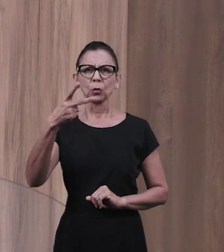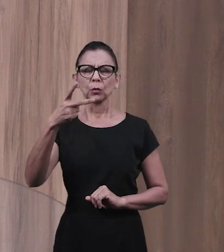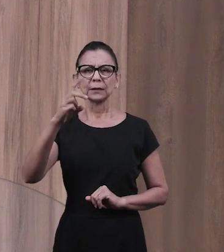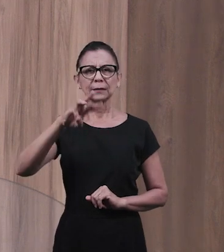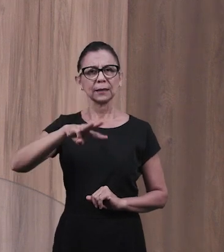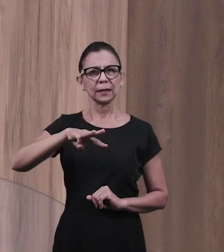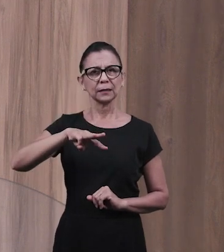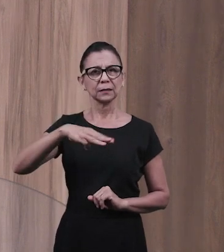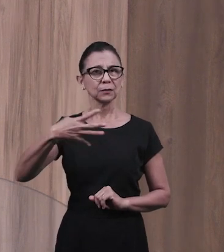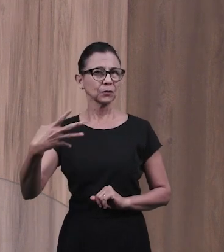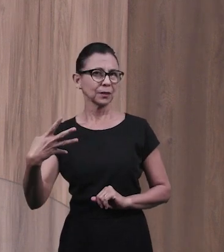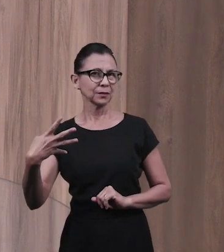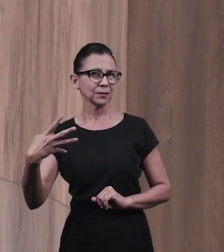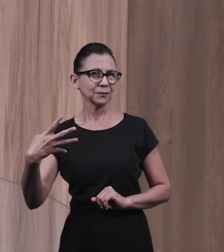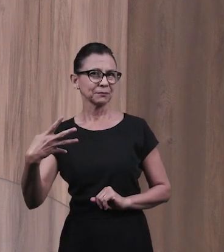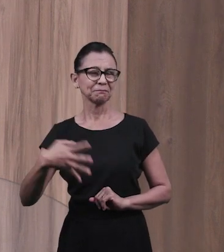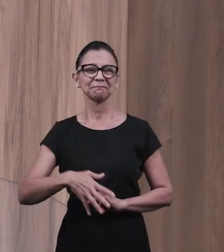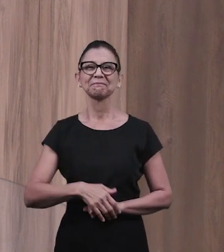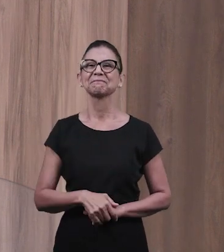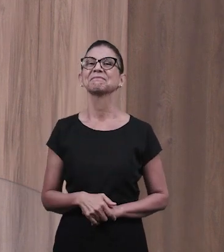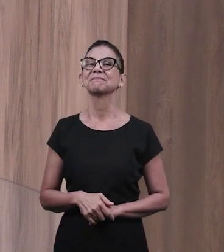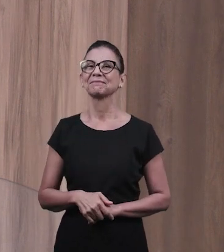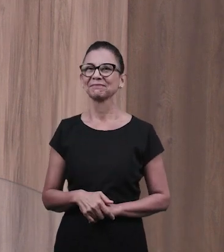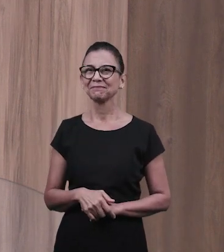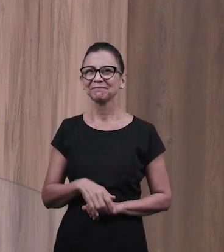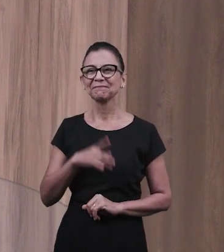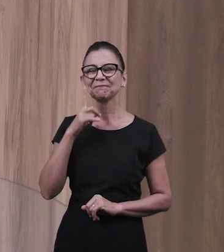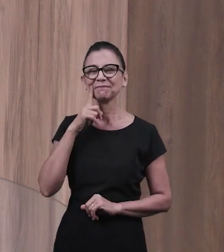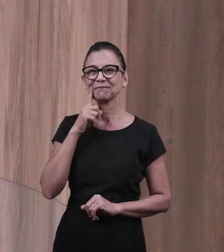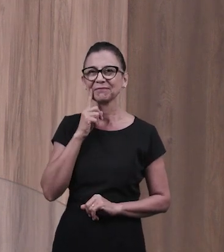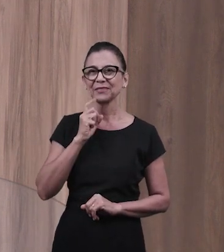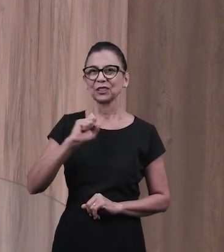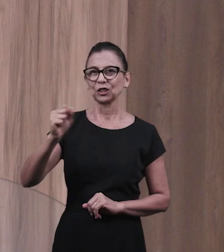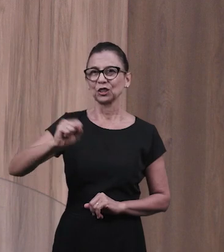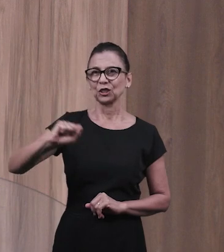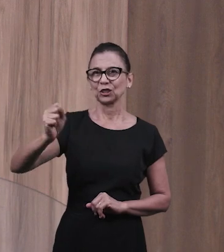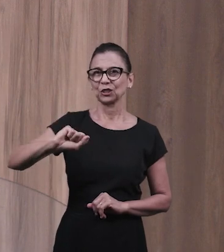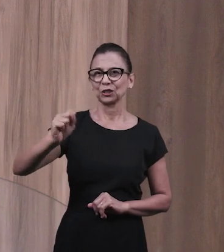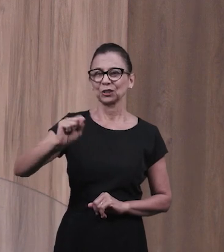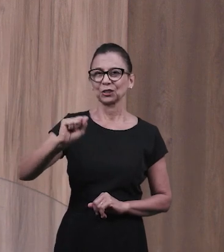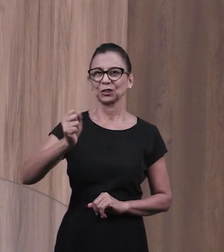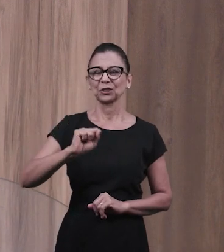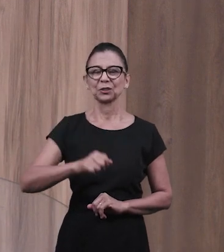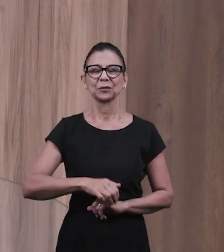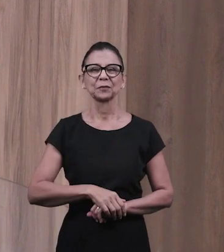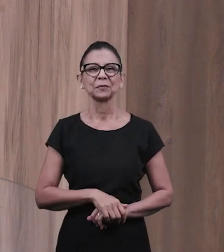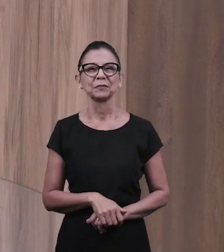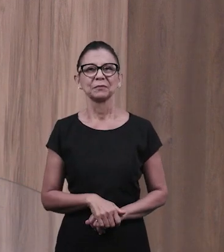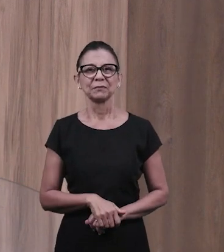Um, dois, três, quatro. Maintenant, nous allons dans le choucalhou.